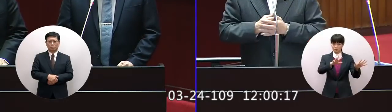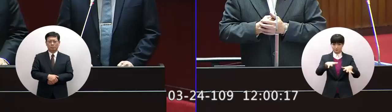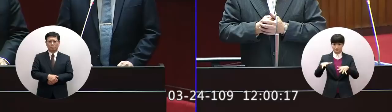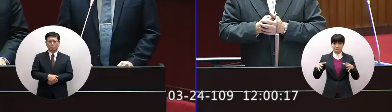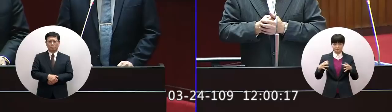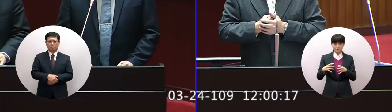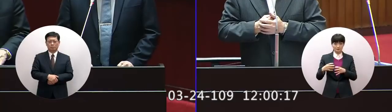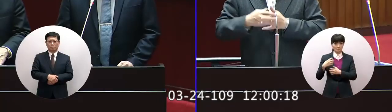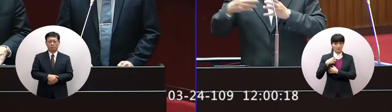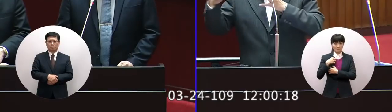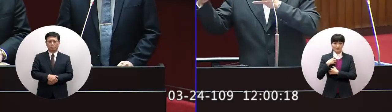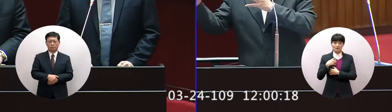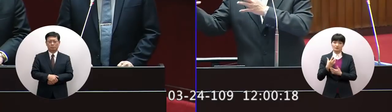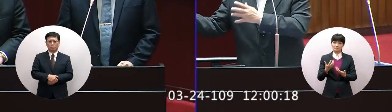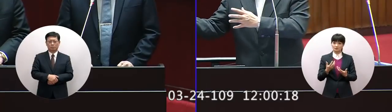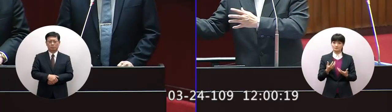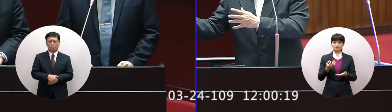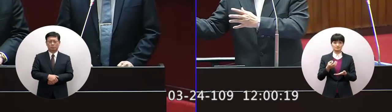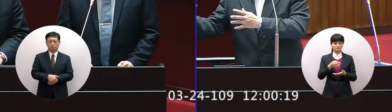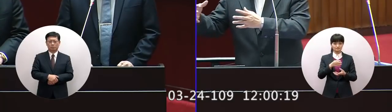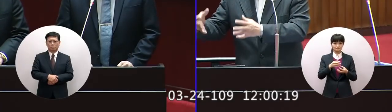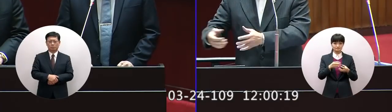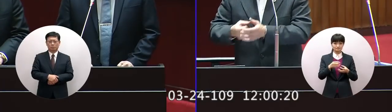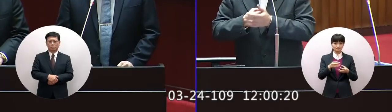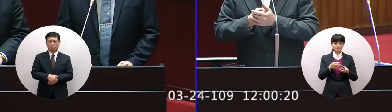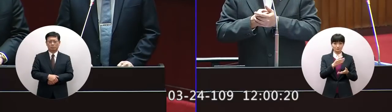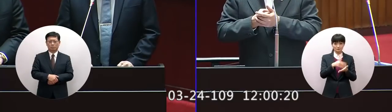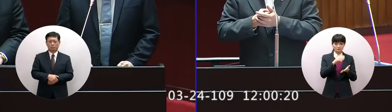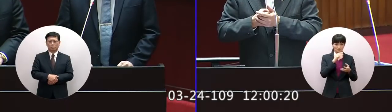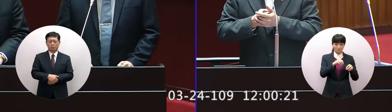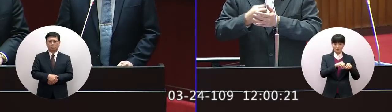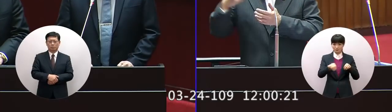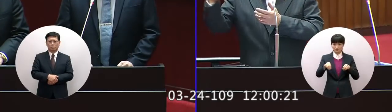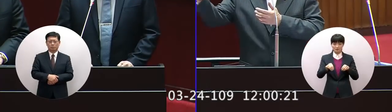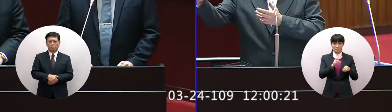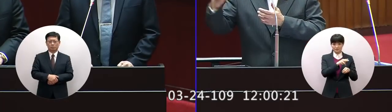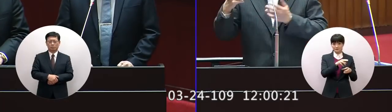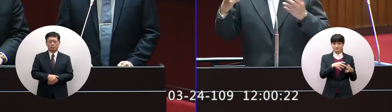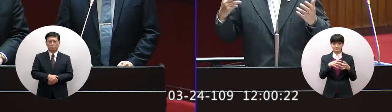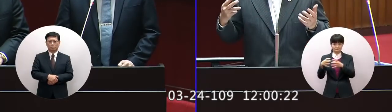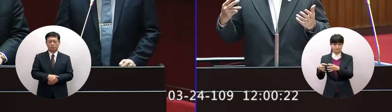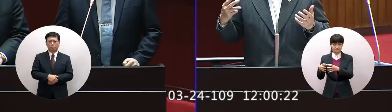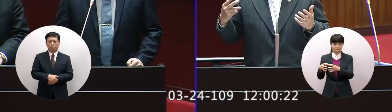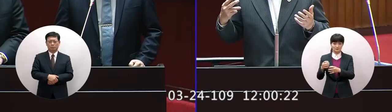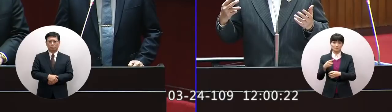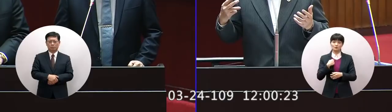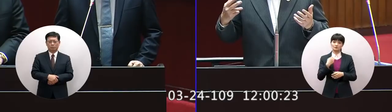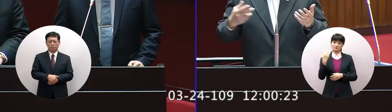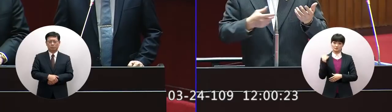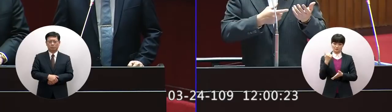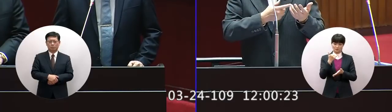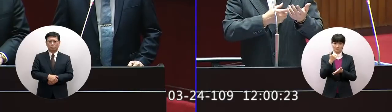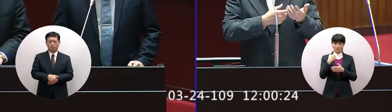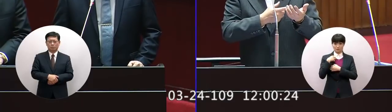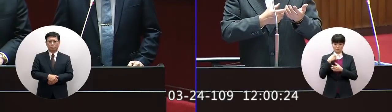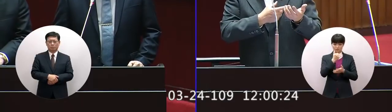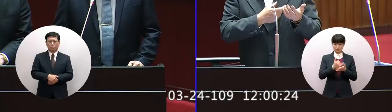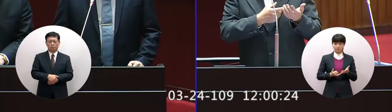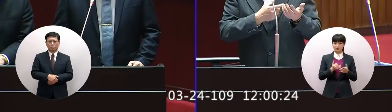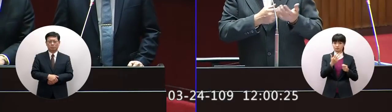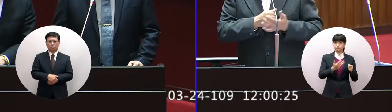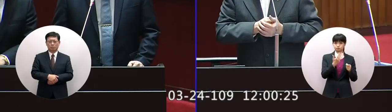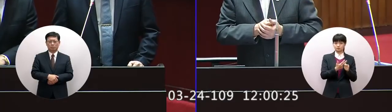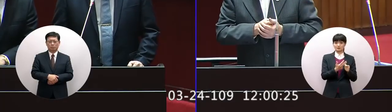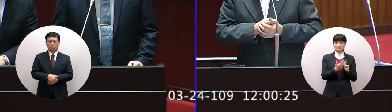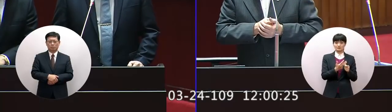原位的问题，他是到一个新的单位拿起步枪，我离开退伍8年了，我当初只